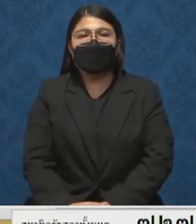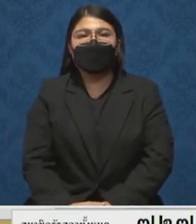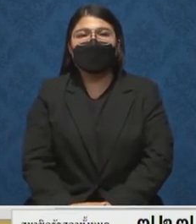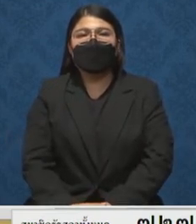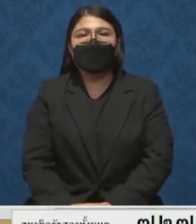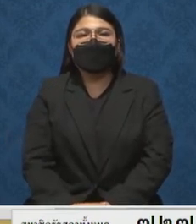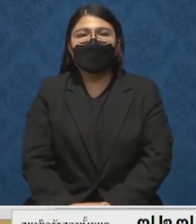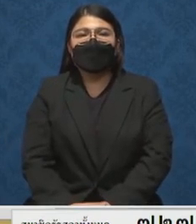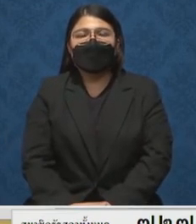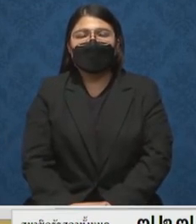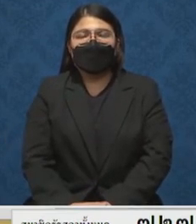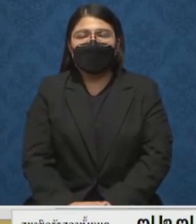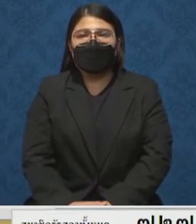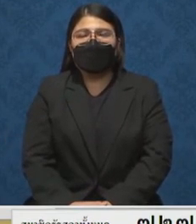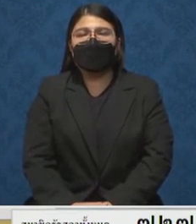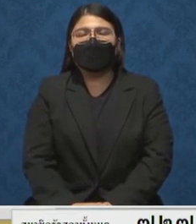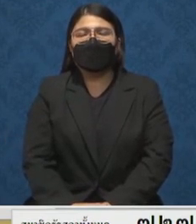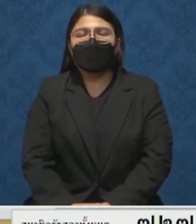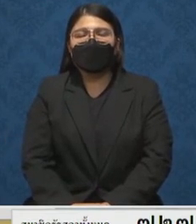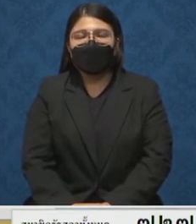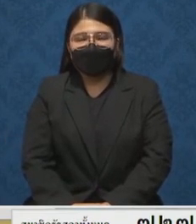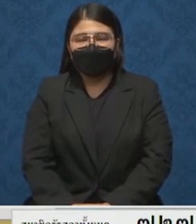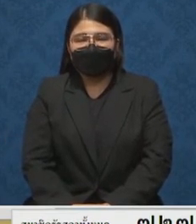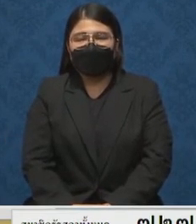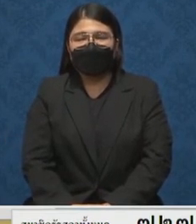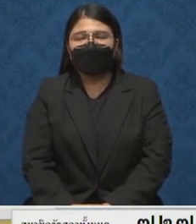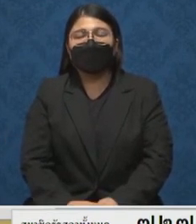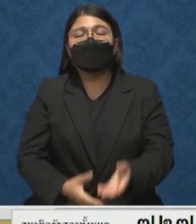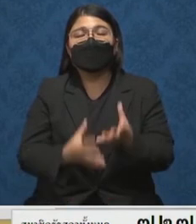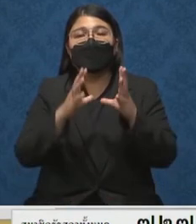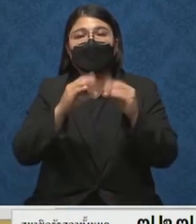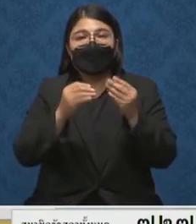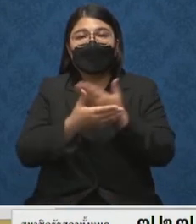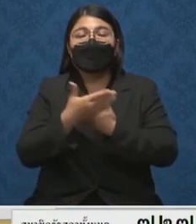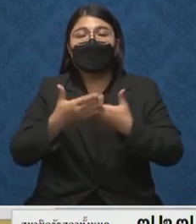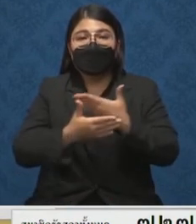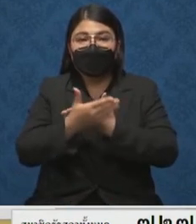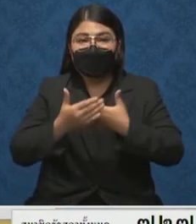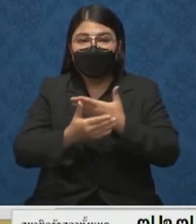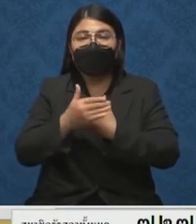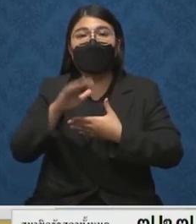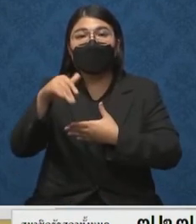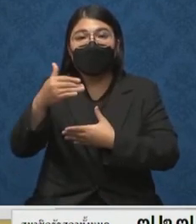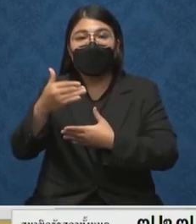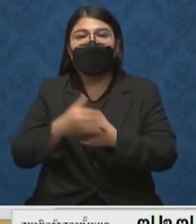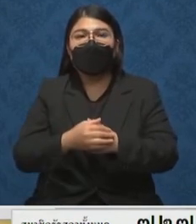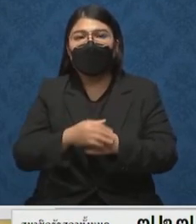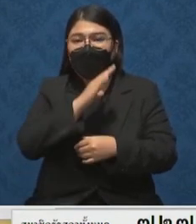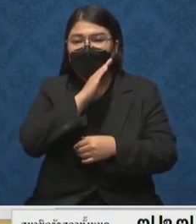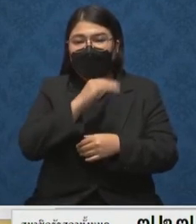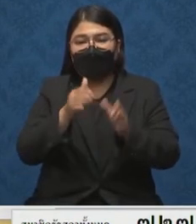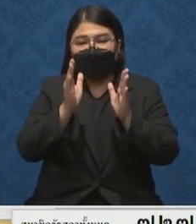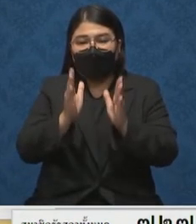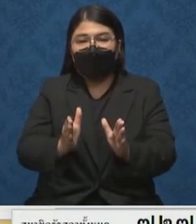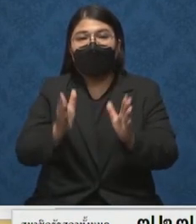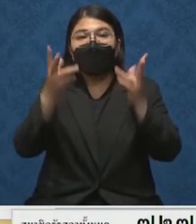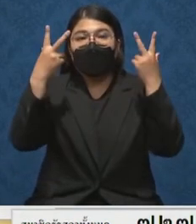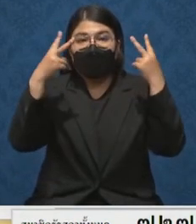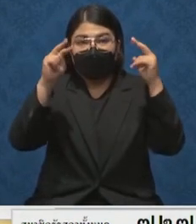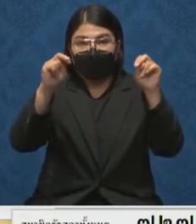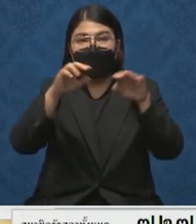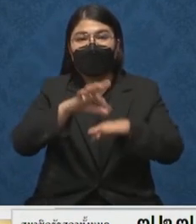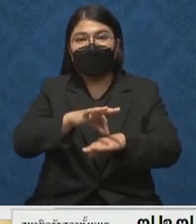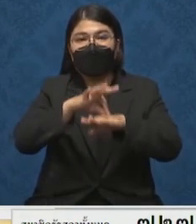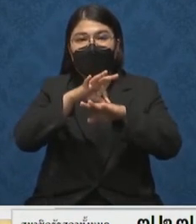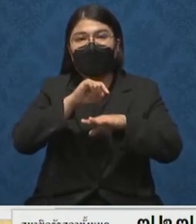ทั้งนี้เพื่อจะให้การประชุมมดนาก่อนวาบุคคลทจะเป็นายก มีคณ